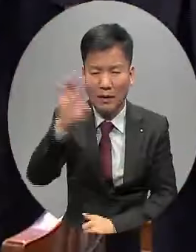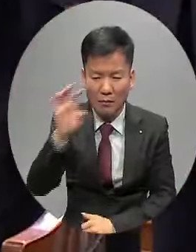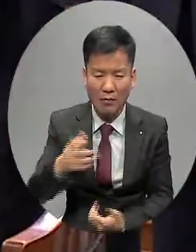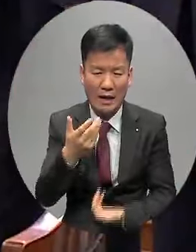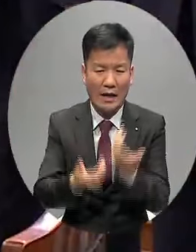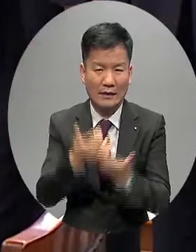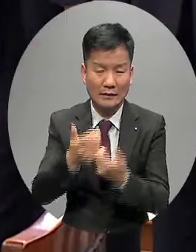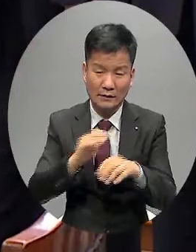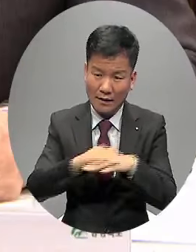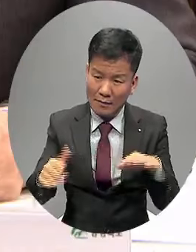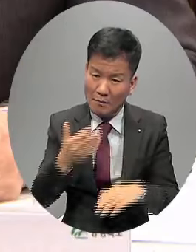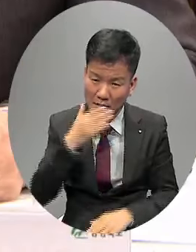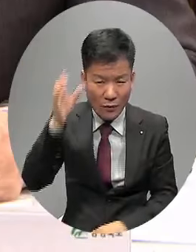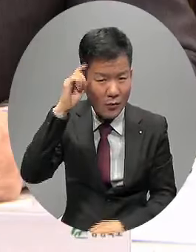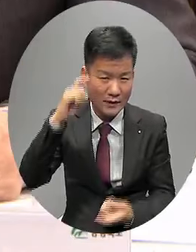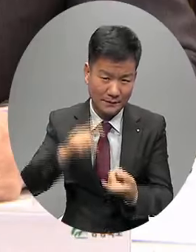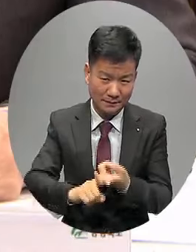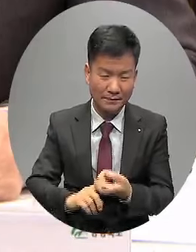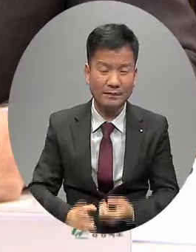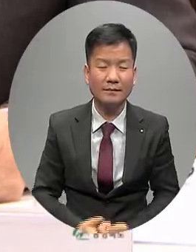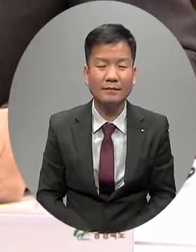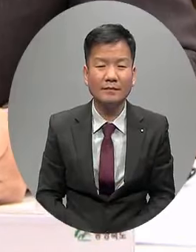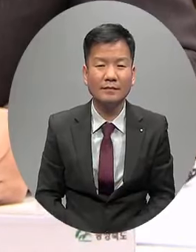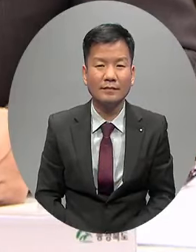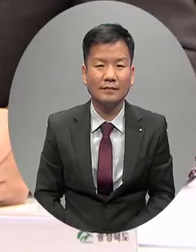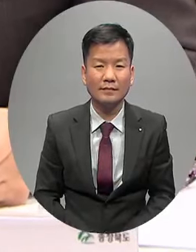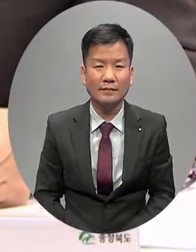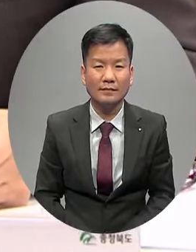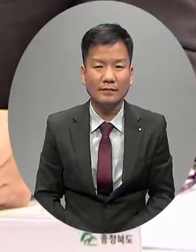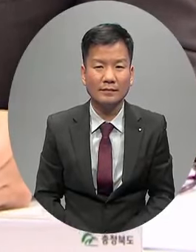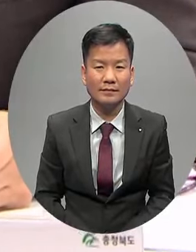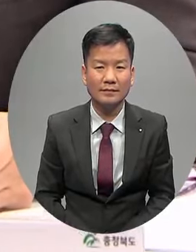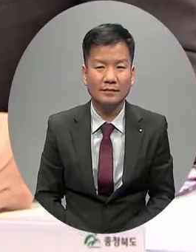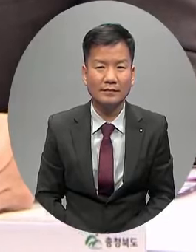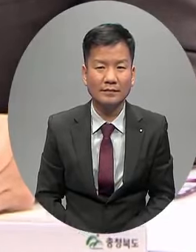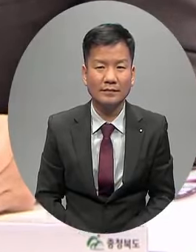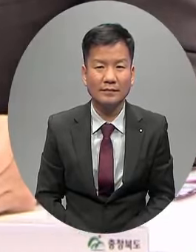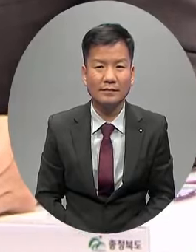해묵은 갈등을 해결할 수 있을진 미지수입니다. MBC 뉴스 이지현입니다.